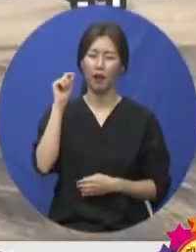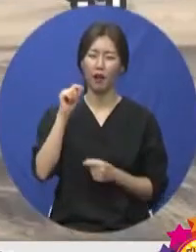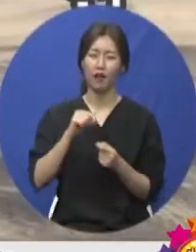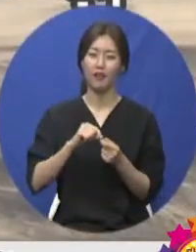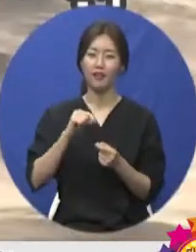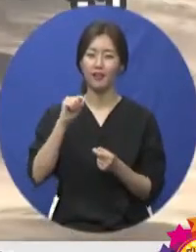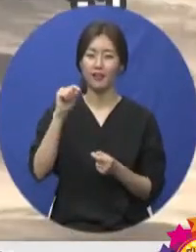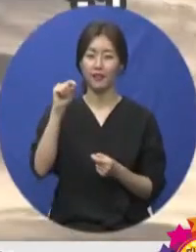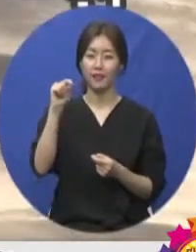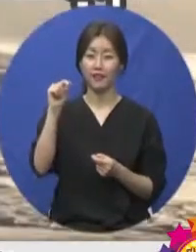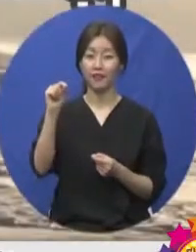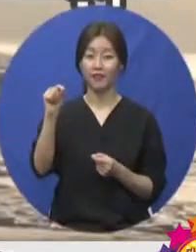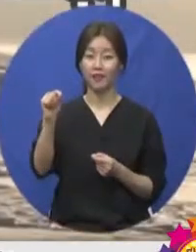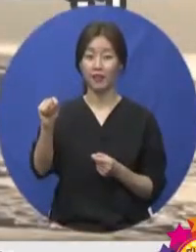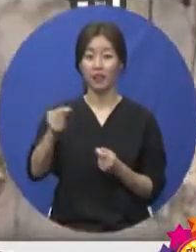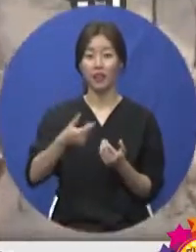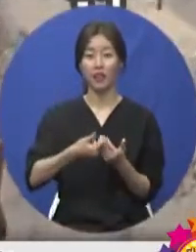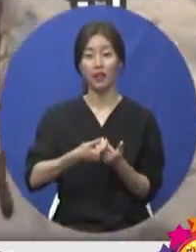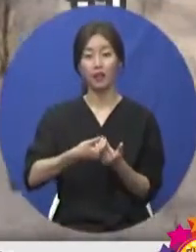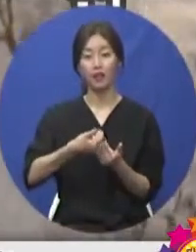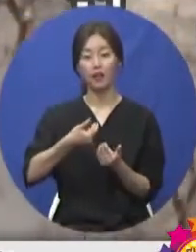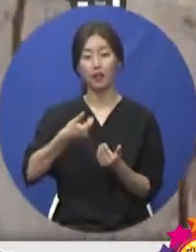멀리